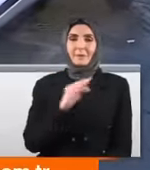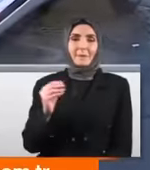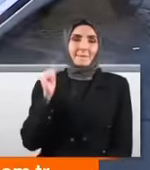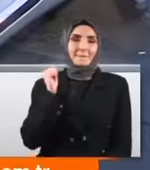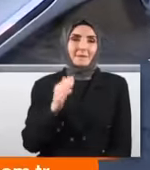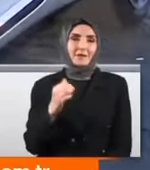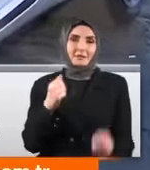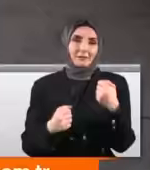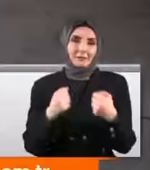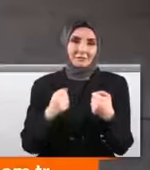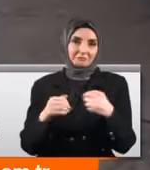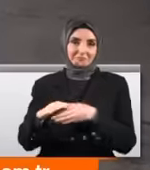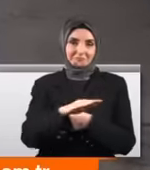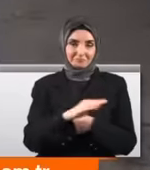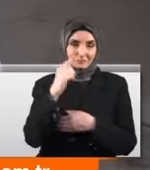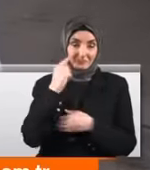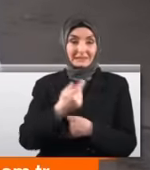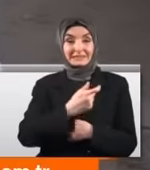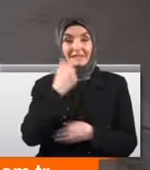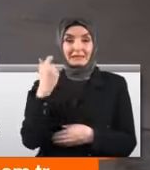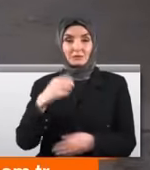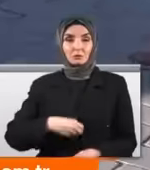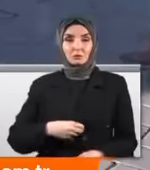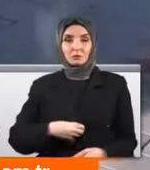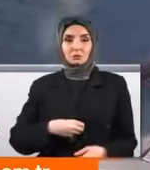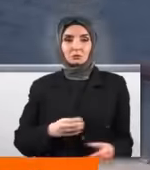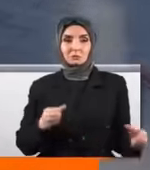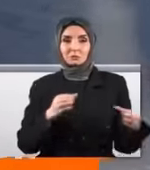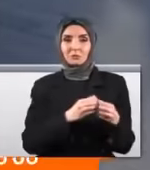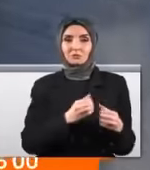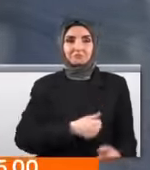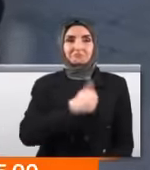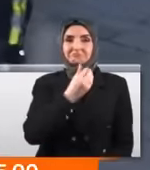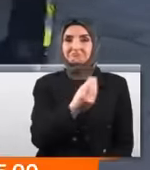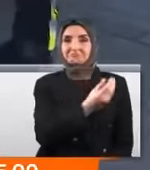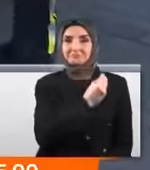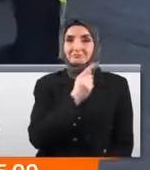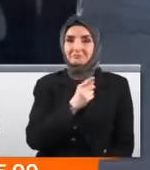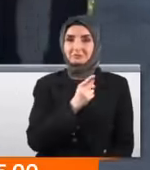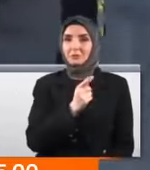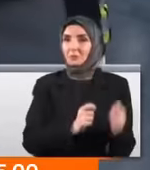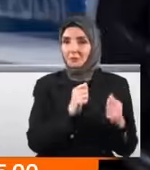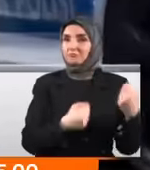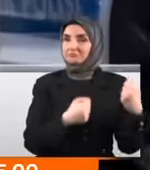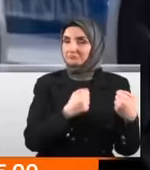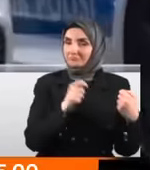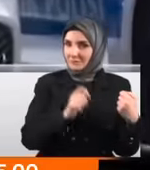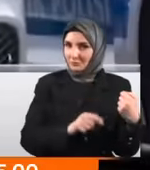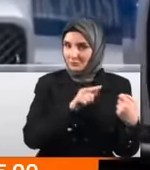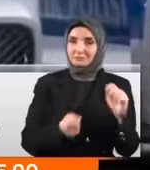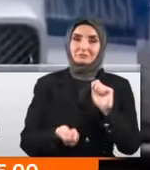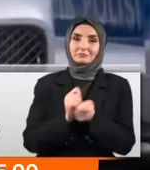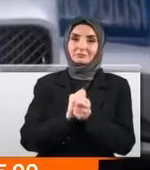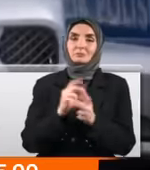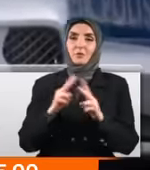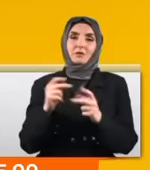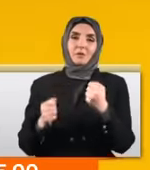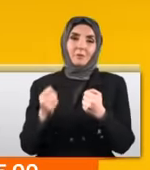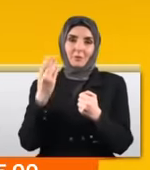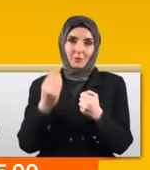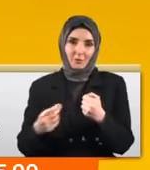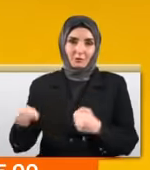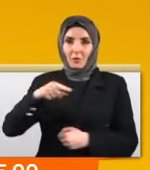araçlar eskiden suç örgütlerinin liderleri direksiyondaydı. Şimdi hepsi polis aracına dönüştü. İçlerinde 50 milyonluk araç